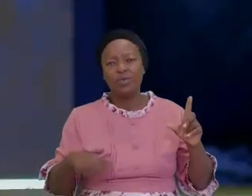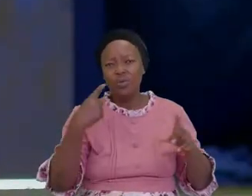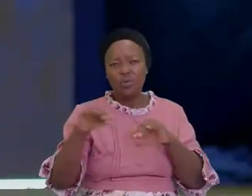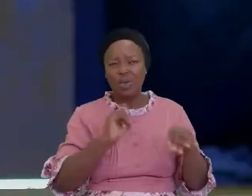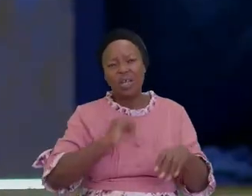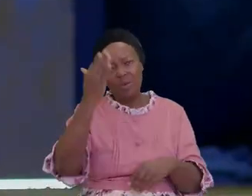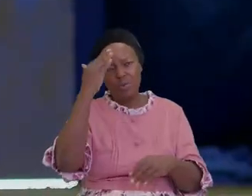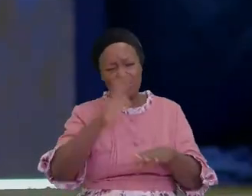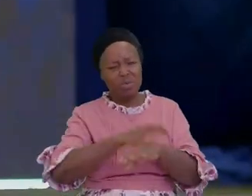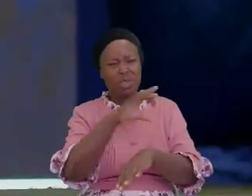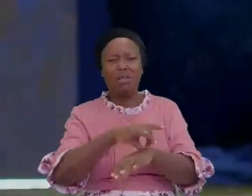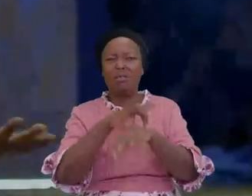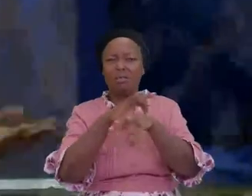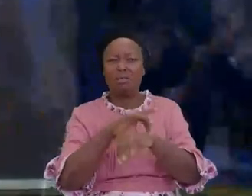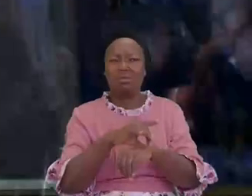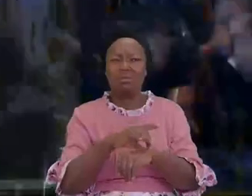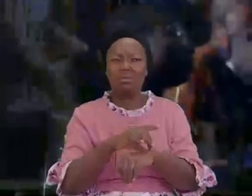qui est-ce que je connais sur la terre?